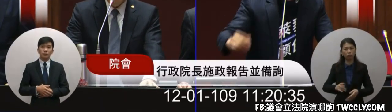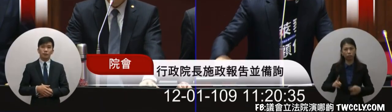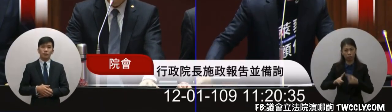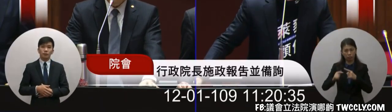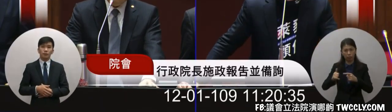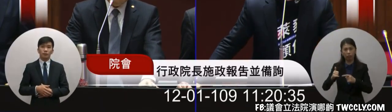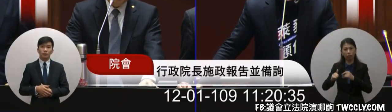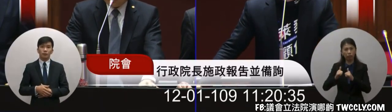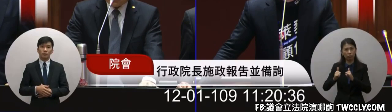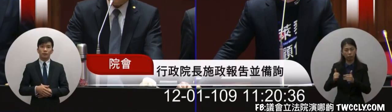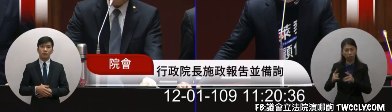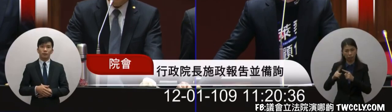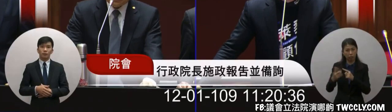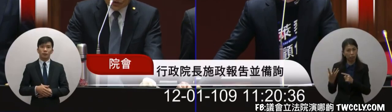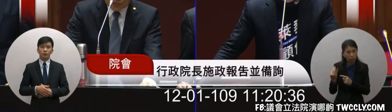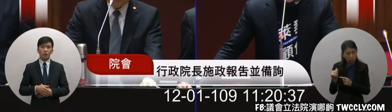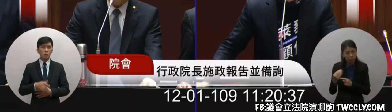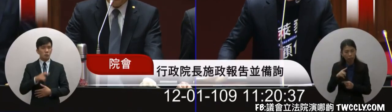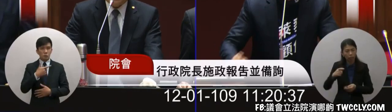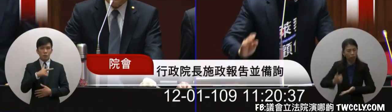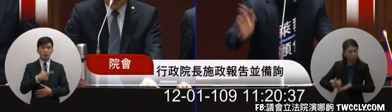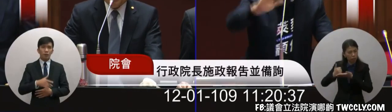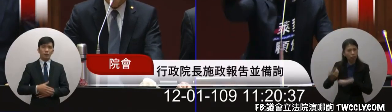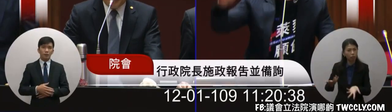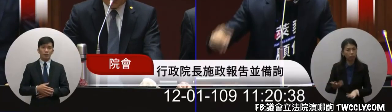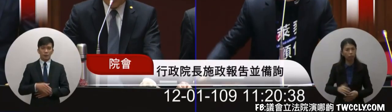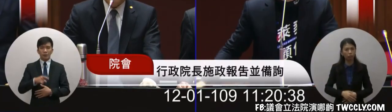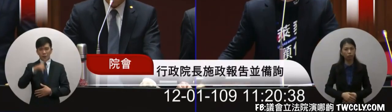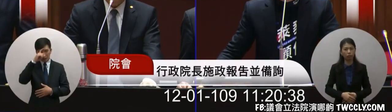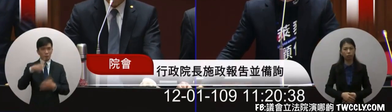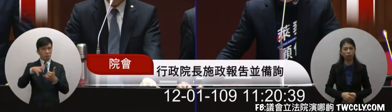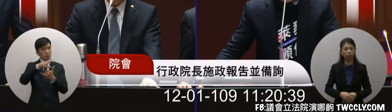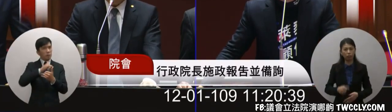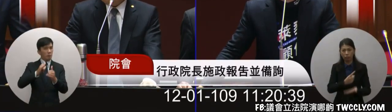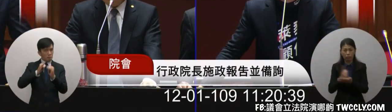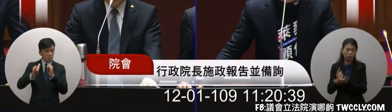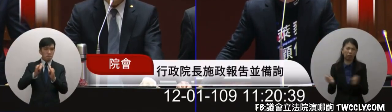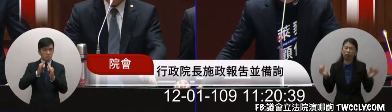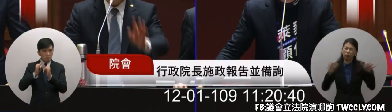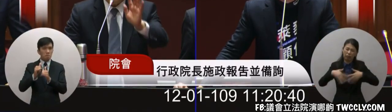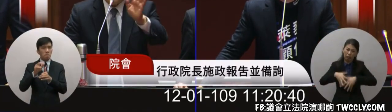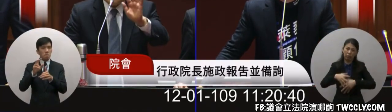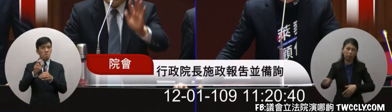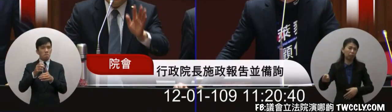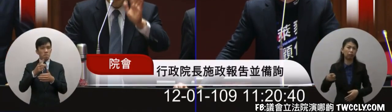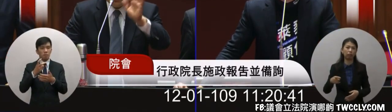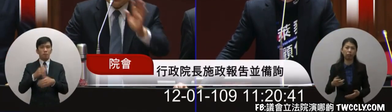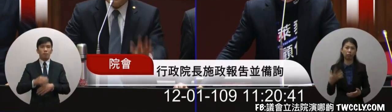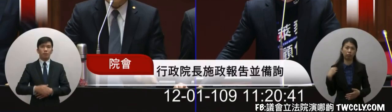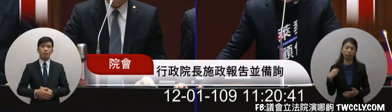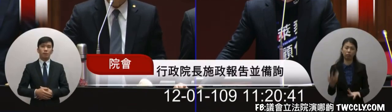才愿意收回成命？ 不是，我们是 不是所有人上街头，你都不愿意收回成命？ 你不要做这。